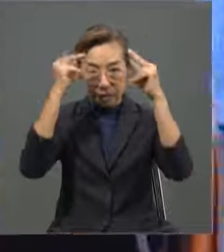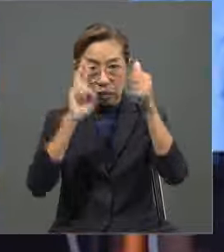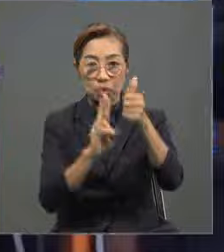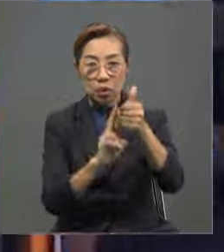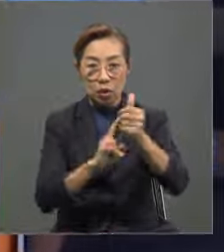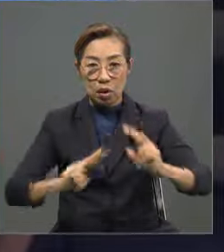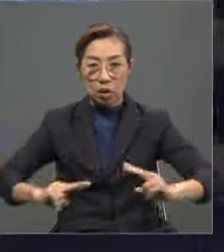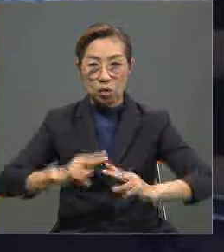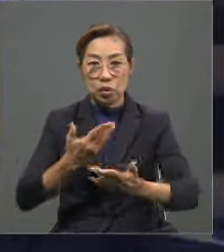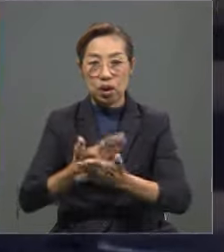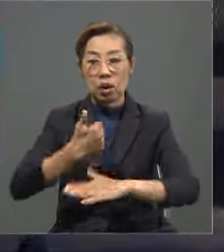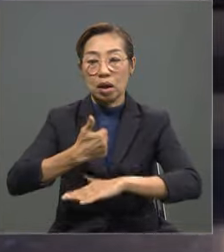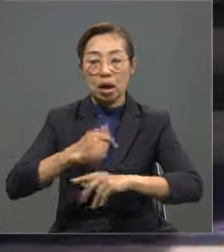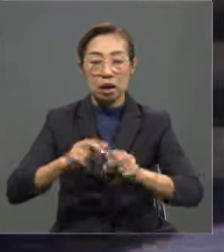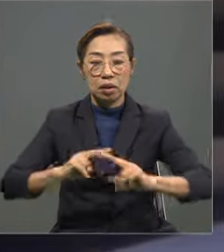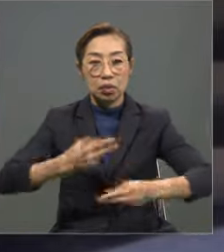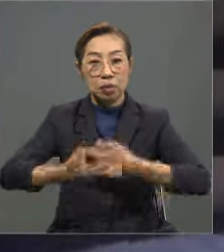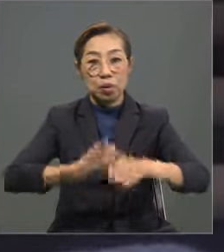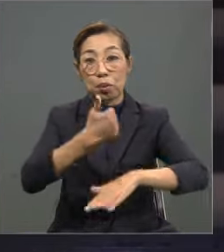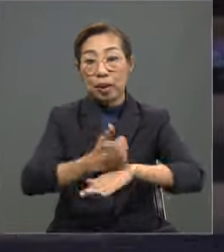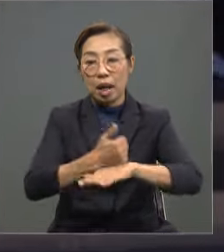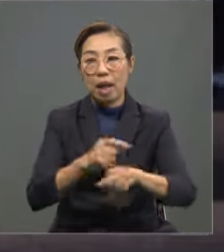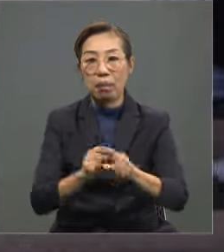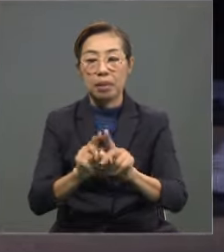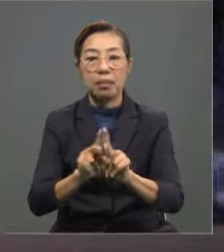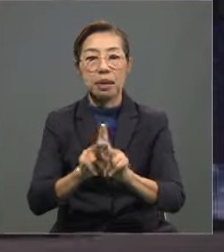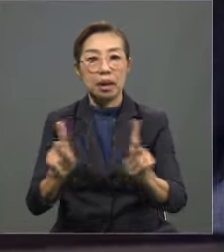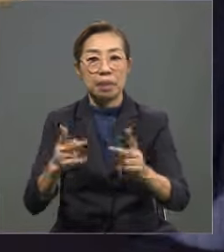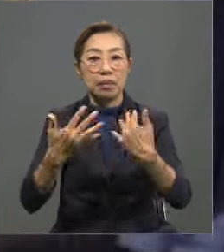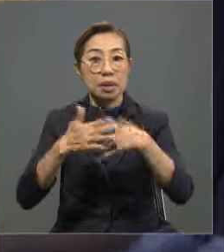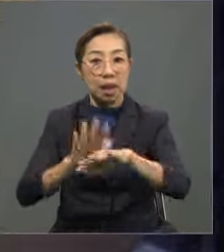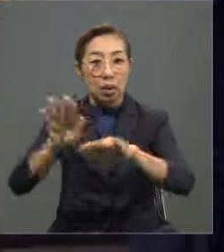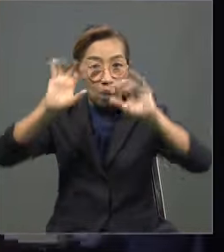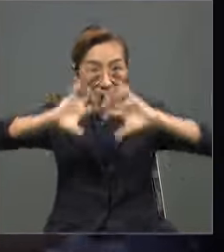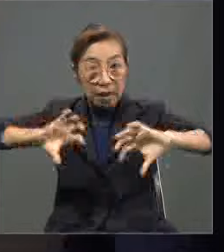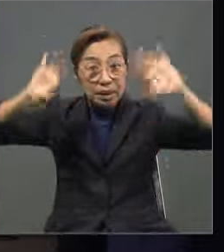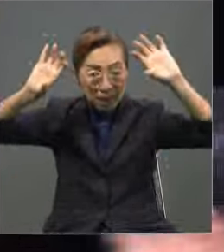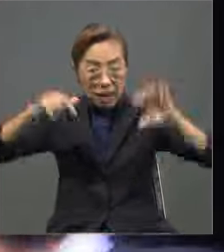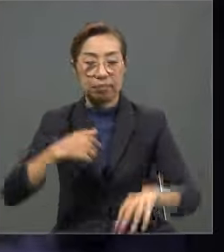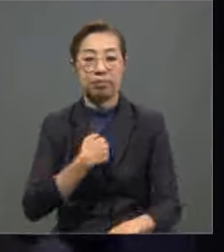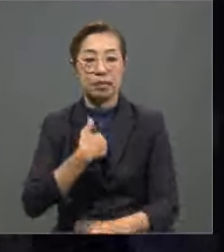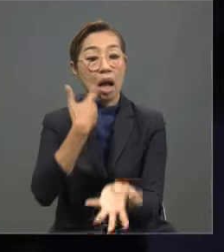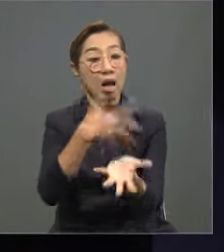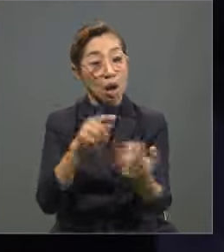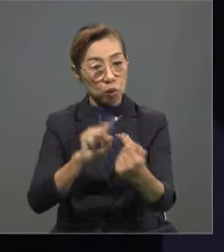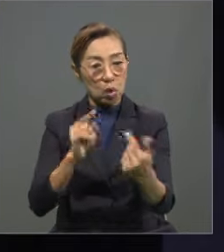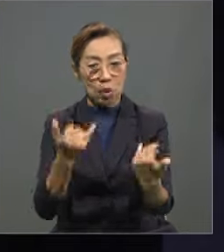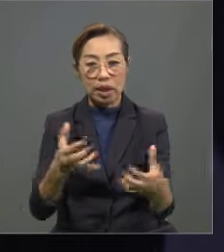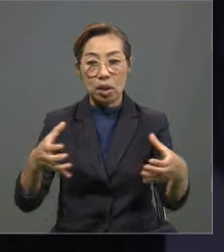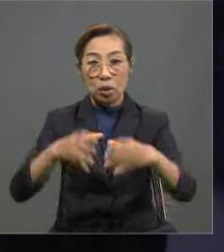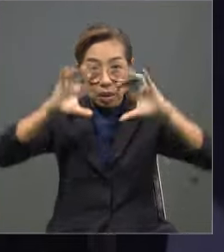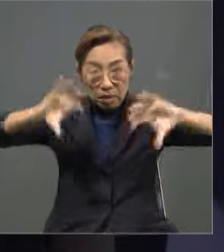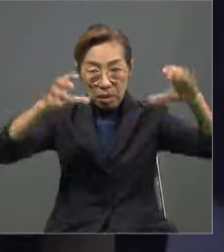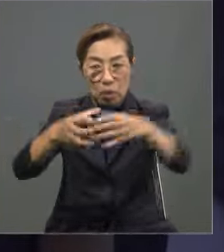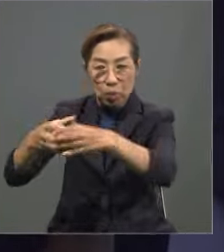กระทรวงพาณิชย์ค่ะในฐานะผู้ประสานงานพรรคร่วมรัฐบาลค่ะก็พูดถึงการเชิญพรรคร่วมรัฐบาลมหารือในวันนี้เพราะวันที่